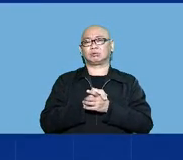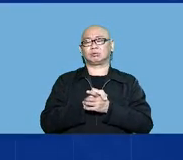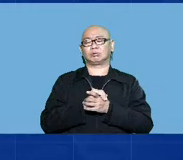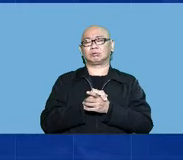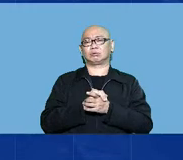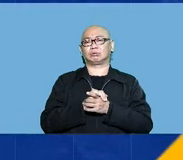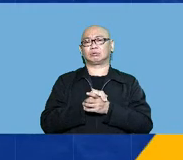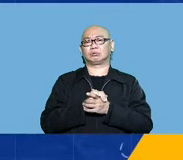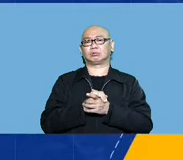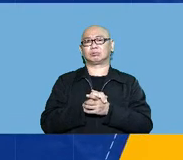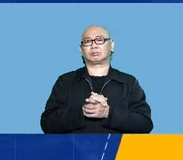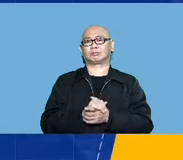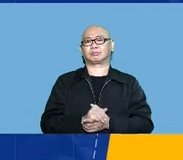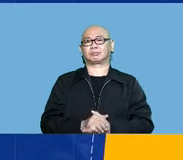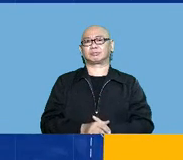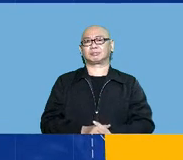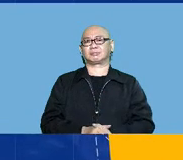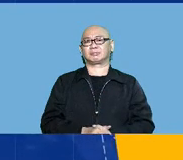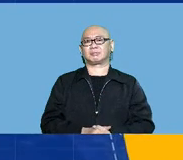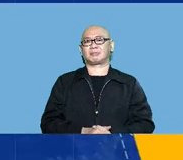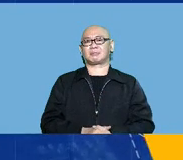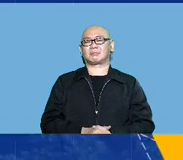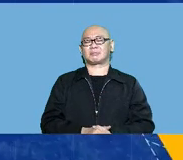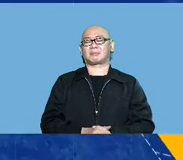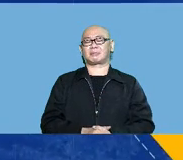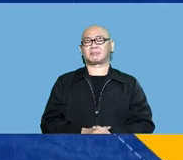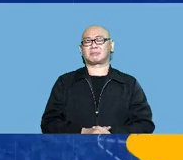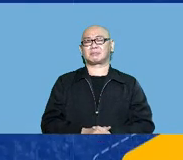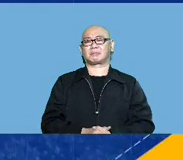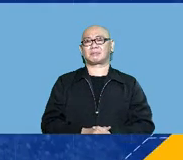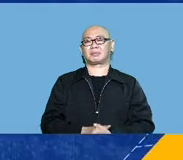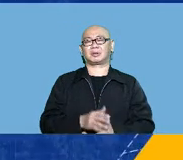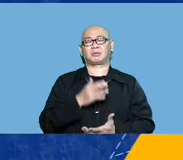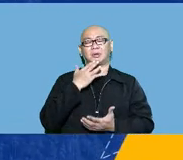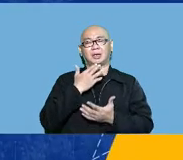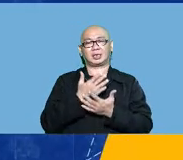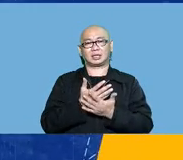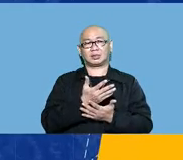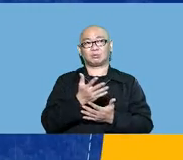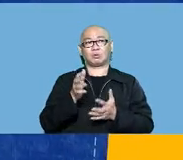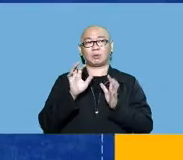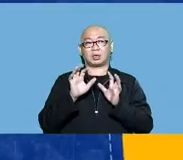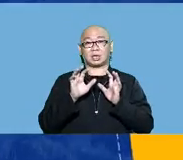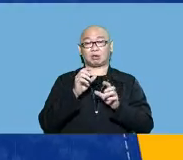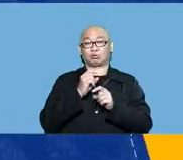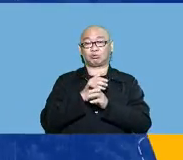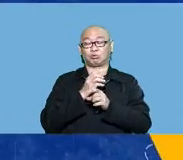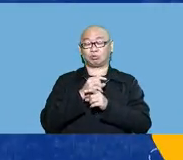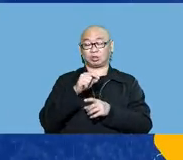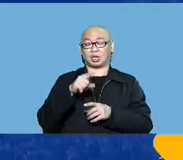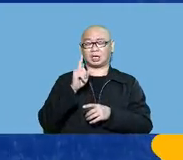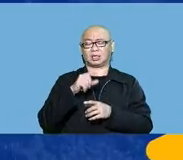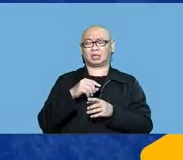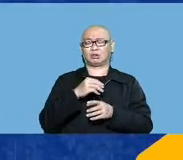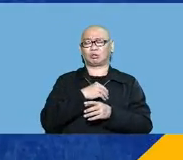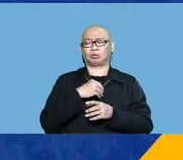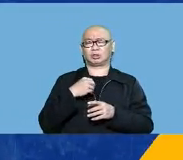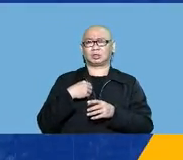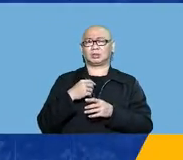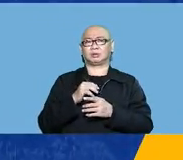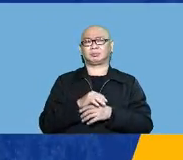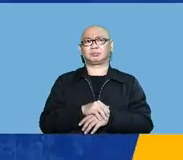calon menkes ya. Amin. Terima kasih semua. Ini banyak juga guru-guru kami di sini, ada Dr. Mirza,